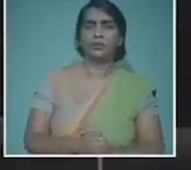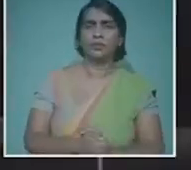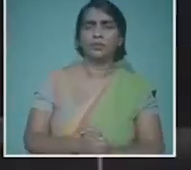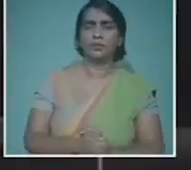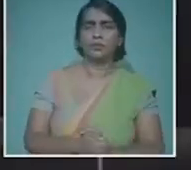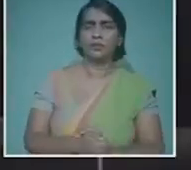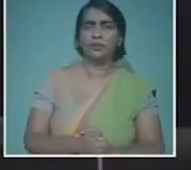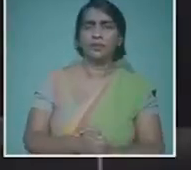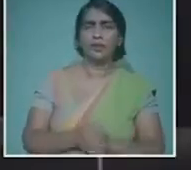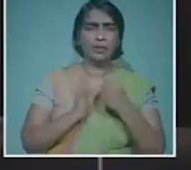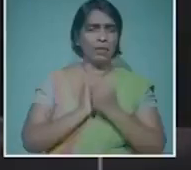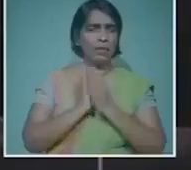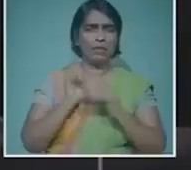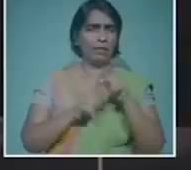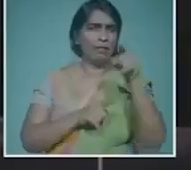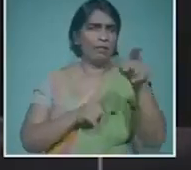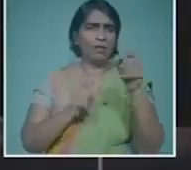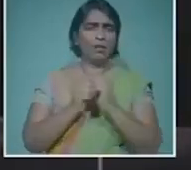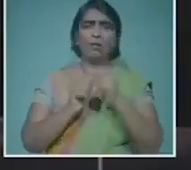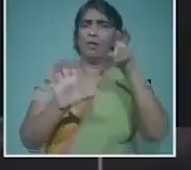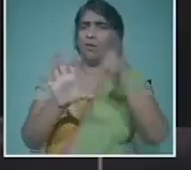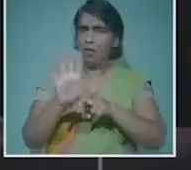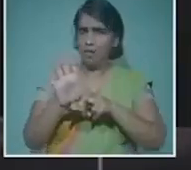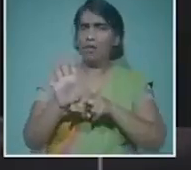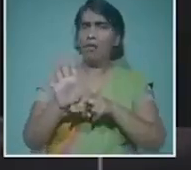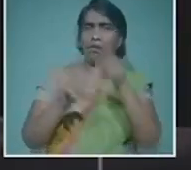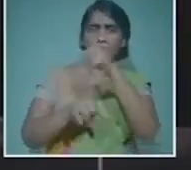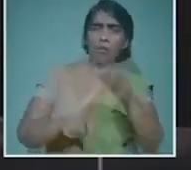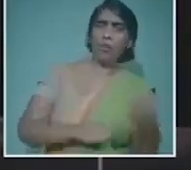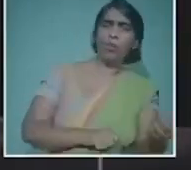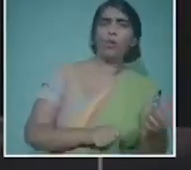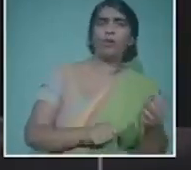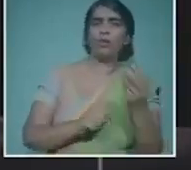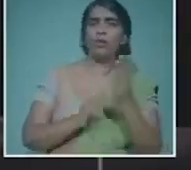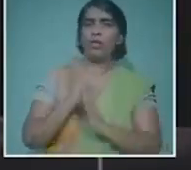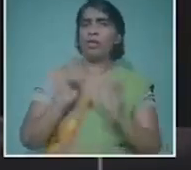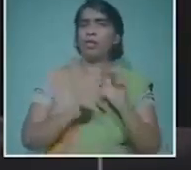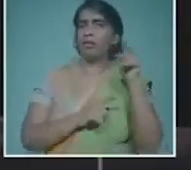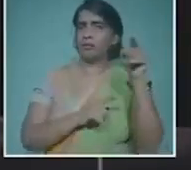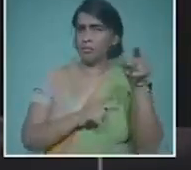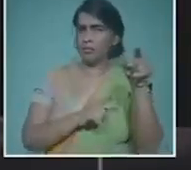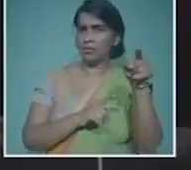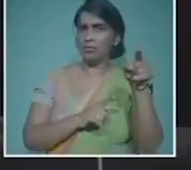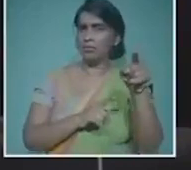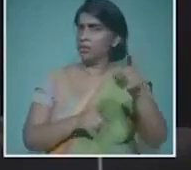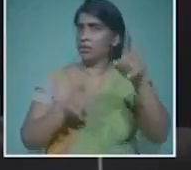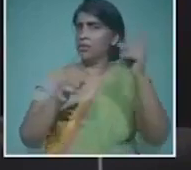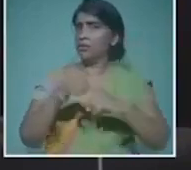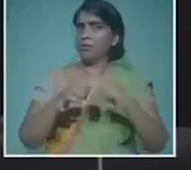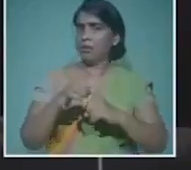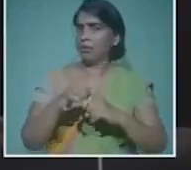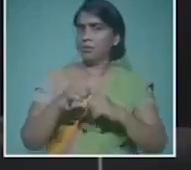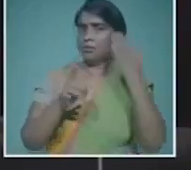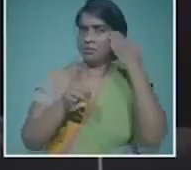ගරු මන්ත්‍රීතුමාගේ හැසිරීම. ඔබතුමා ඔහුගේ අසුනේ නැගිට පහර දීමට ගියා අනිත් මන්ත්‍රීවරයා වෙත. කරුණාකරලා ඉඳගන්න. වහම මේ ප්‍රශ්නේ යොමු